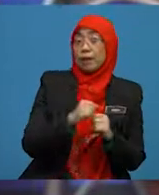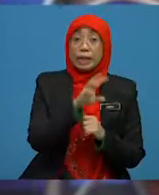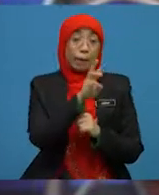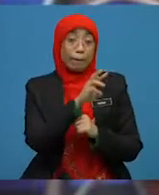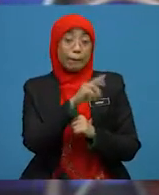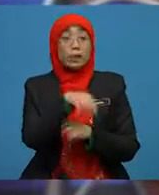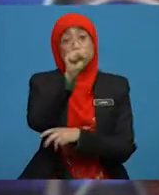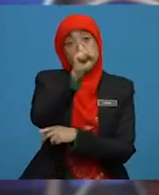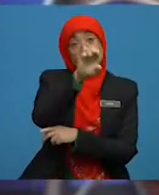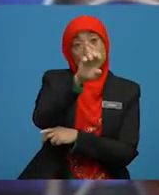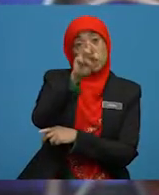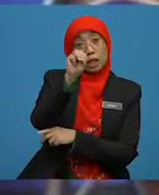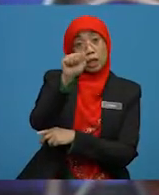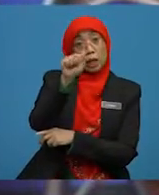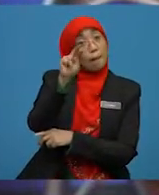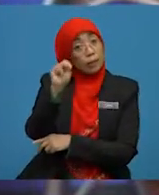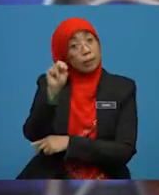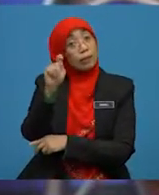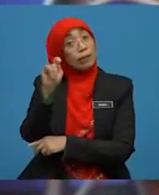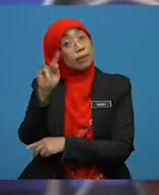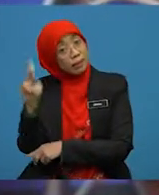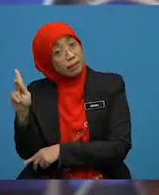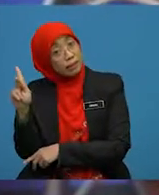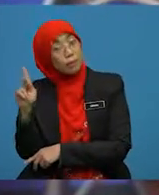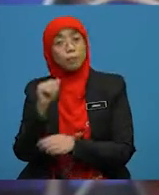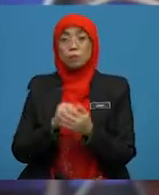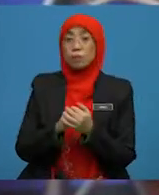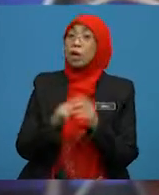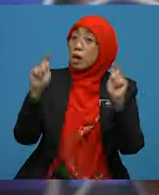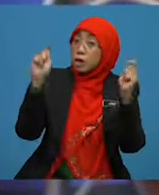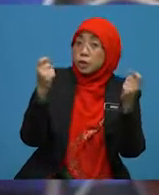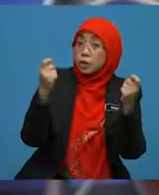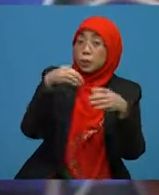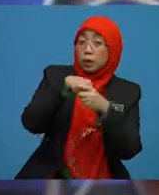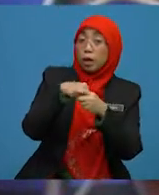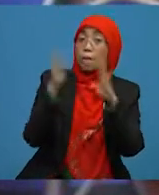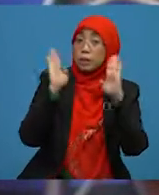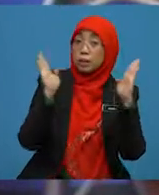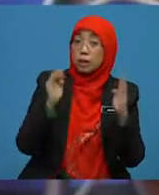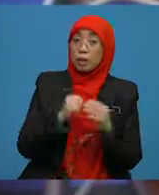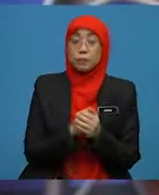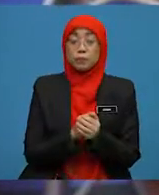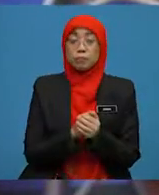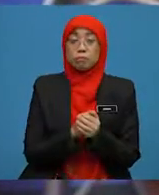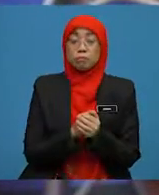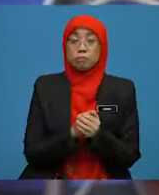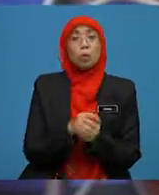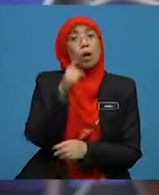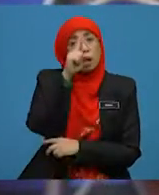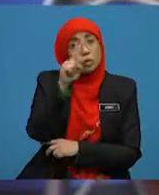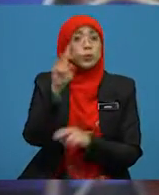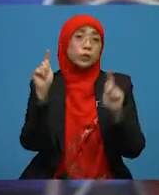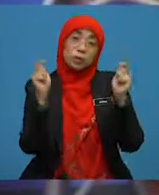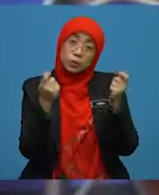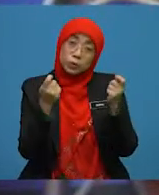semantik merupakan salah satu tajuk daripada Bahasa Melayu semester 3. Untuk tajuk semantik